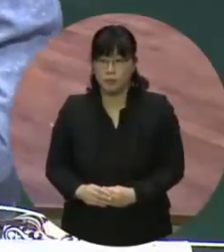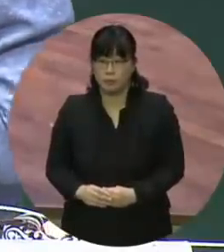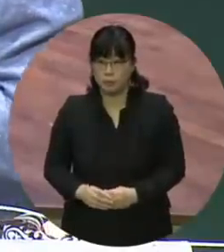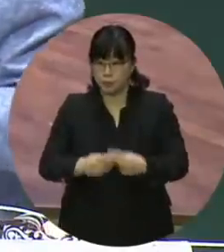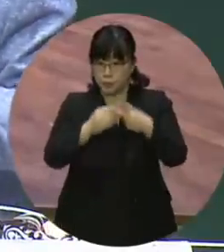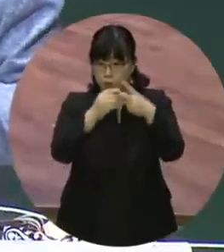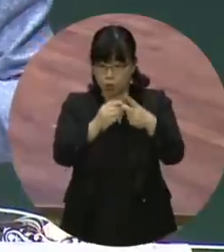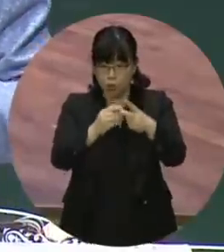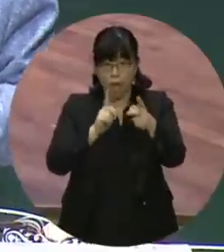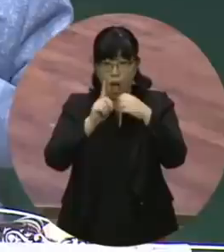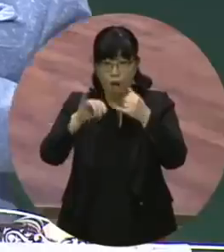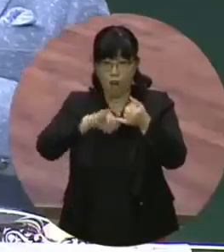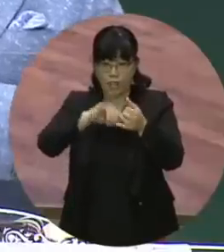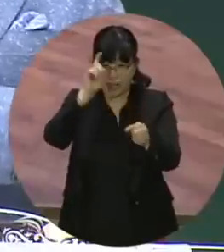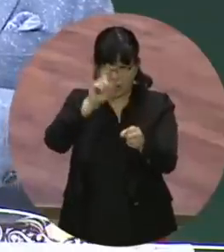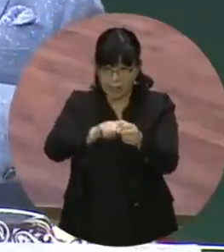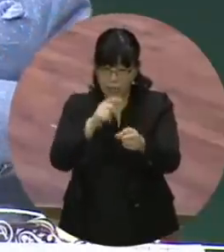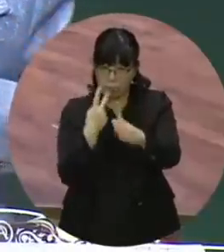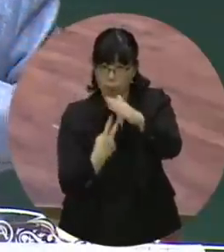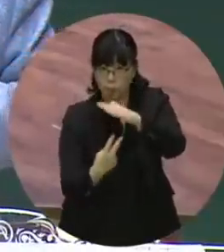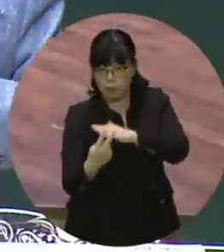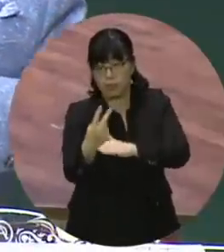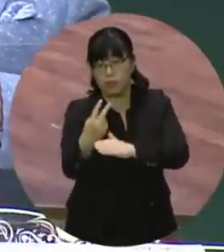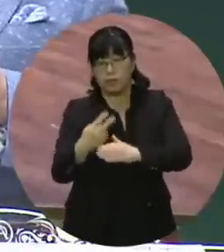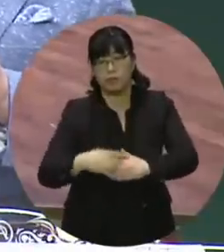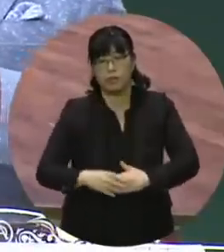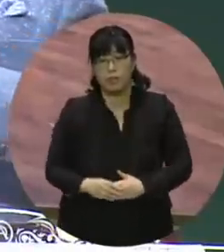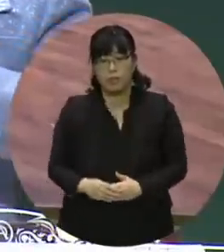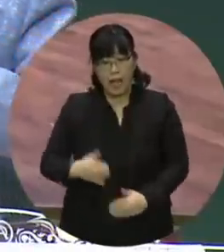언약적 비전. 자, 그러면 이제부터 여러분은요,